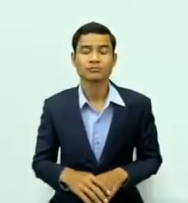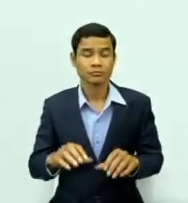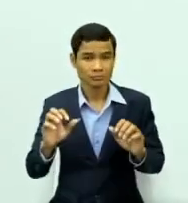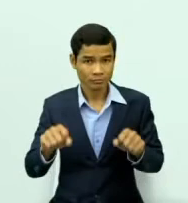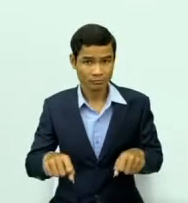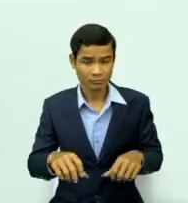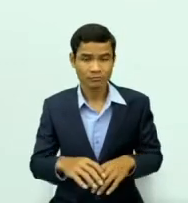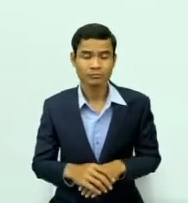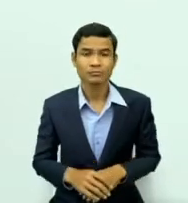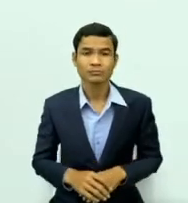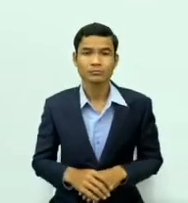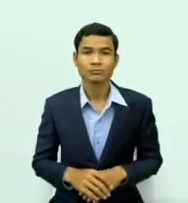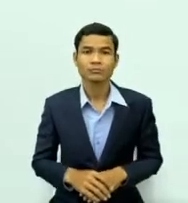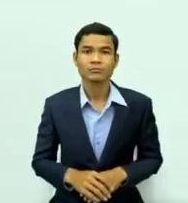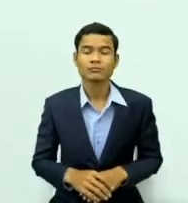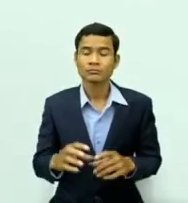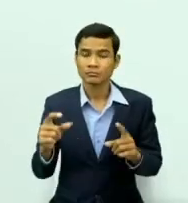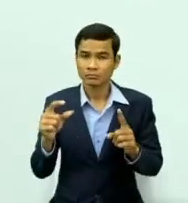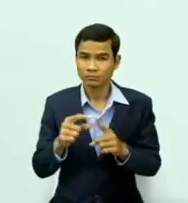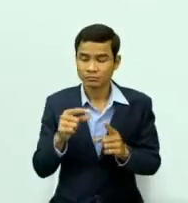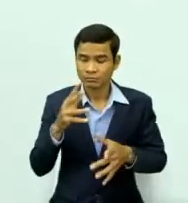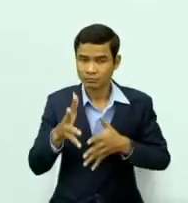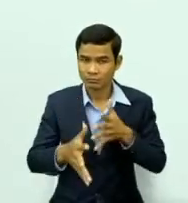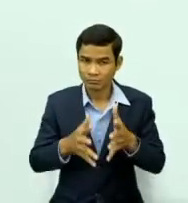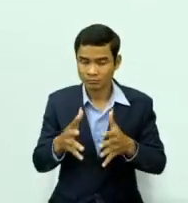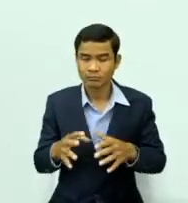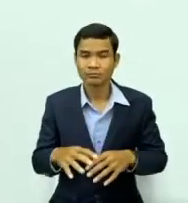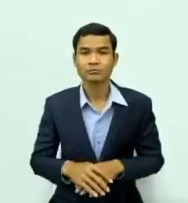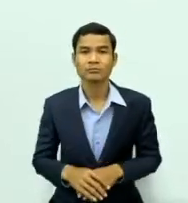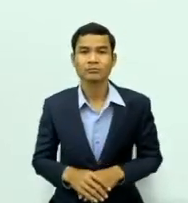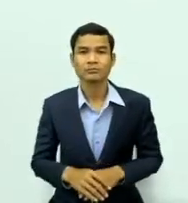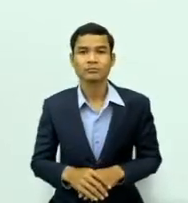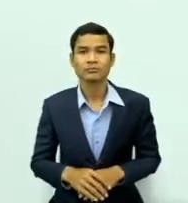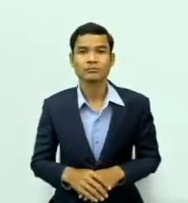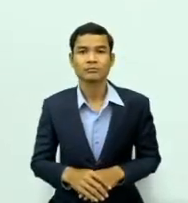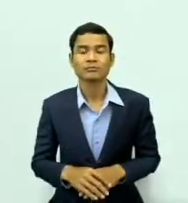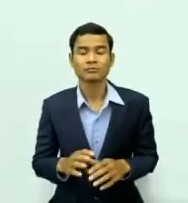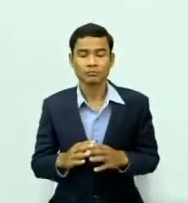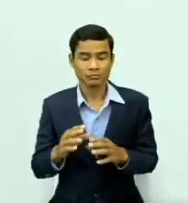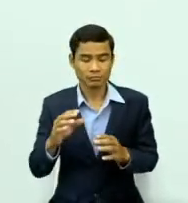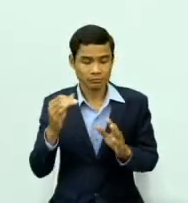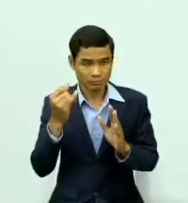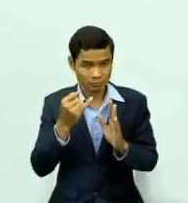Chà. Bị đi cái dân an thá. Công nụ.